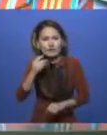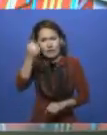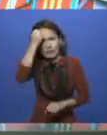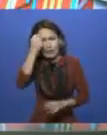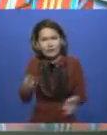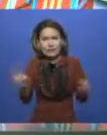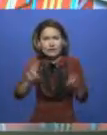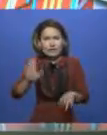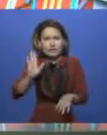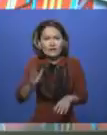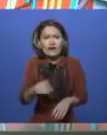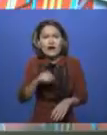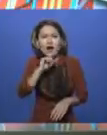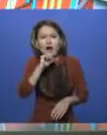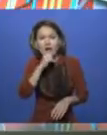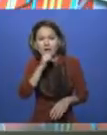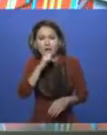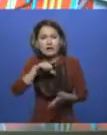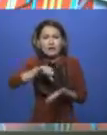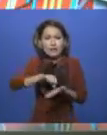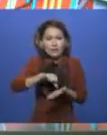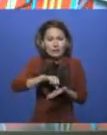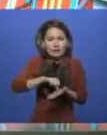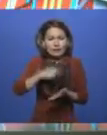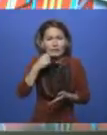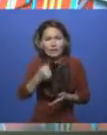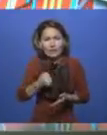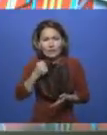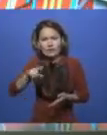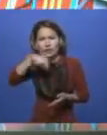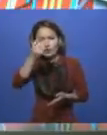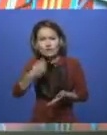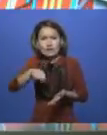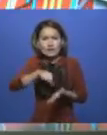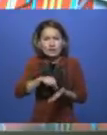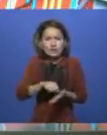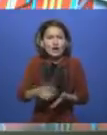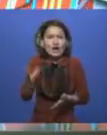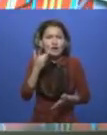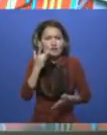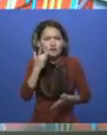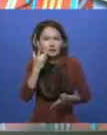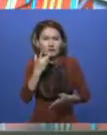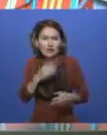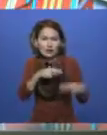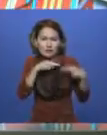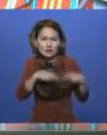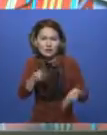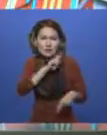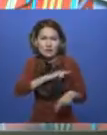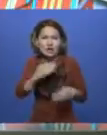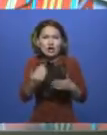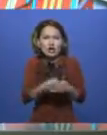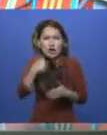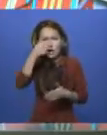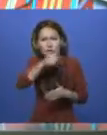емес. Сондай ардагер азаматтардың бірі Ақжайық өңірінің тумасы, жеңісті жақындатуға үлесін қосқан Қалам Сүйіншәлиев. Жаңа жыл